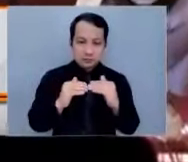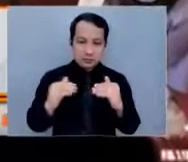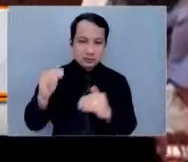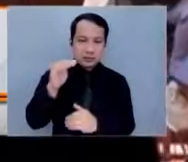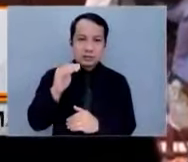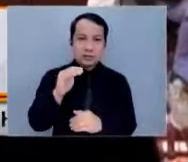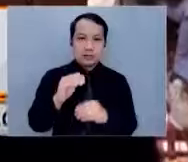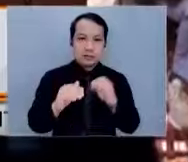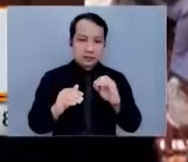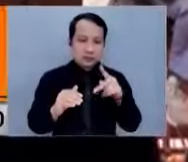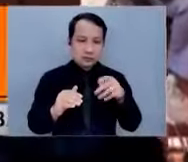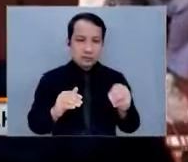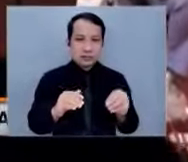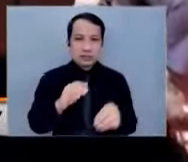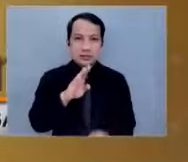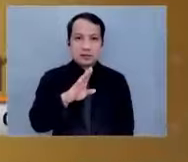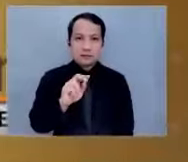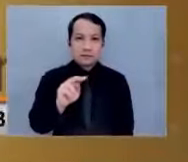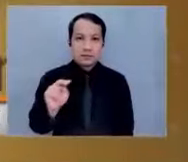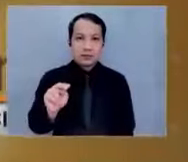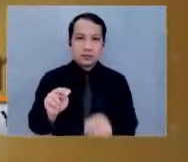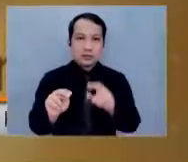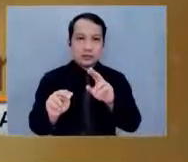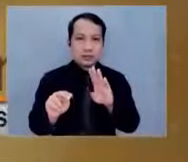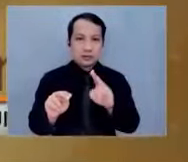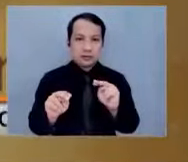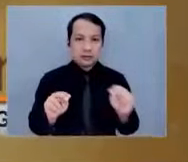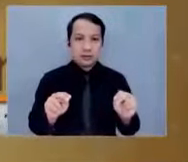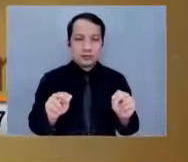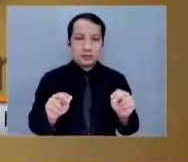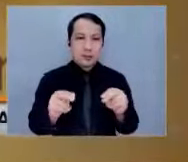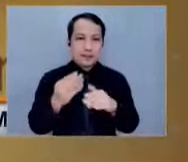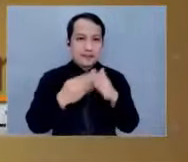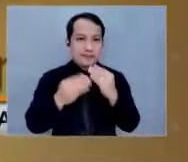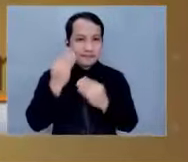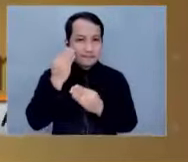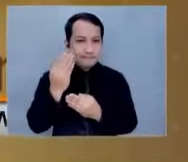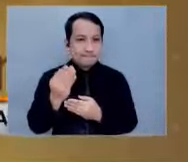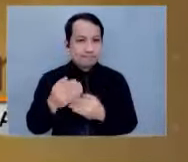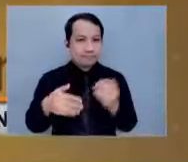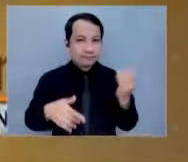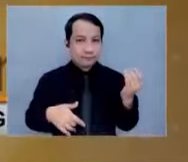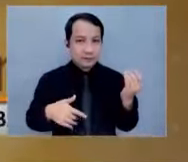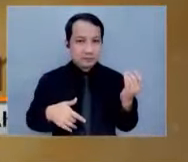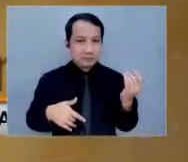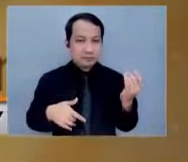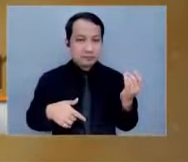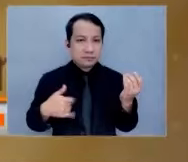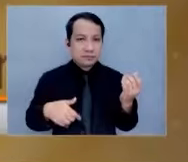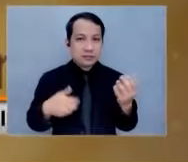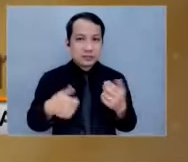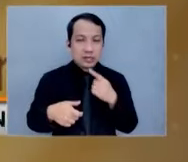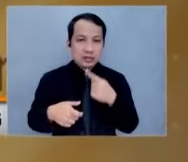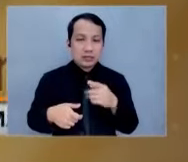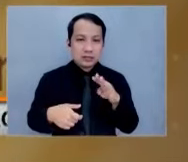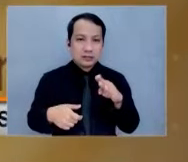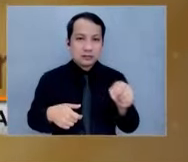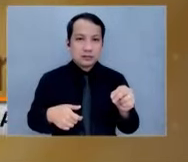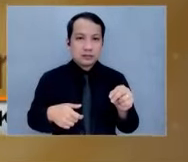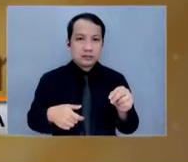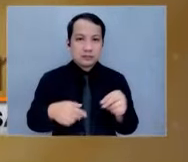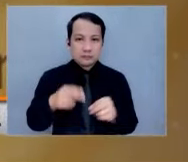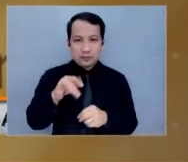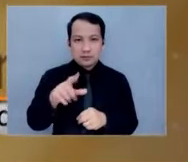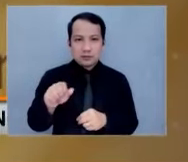band na Ben&Ben. Sa message ng bassist ng Ben&Ben na si Agnes Rioma kay BINI member Maloy, sinabi